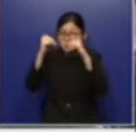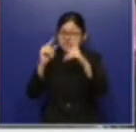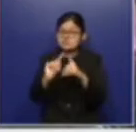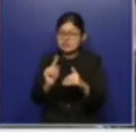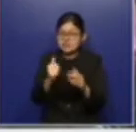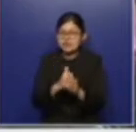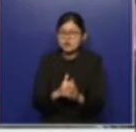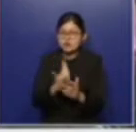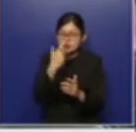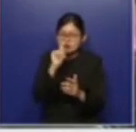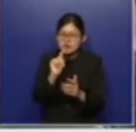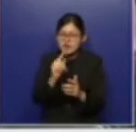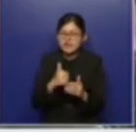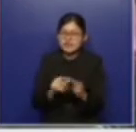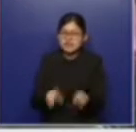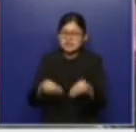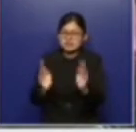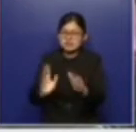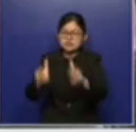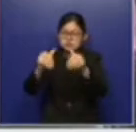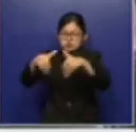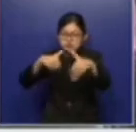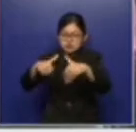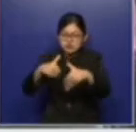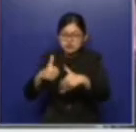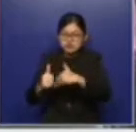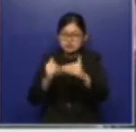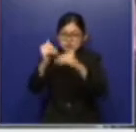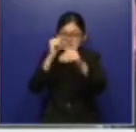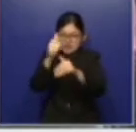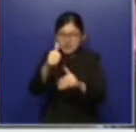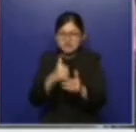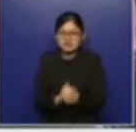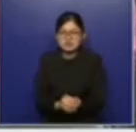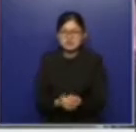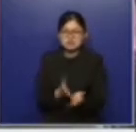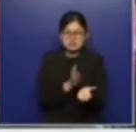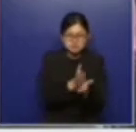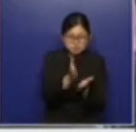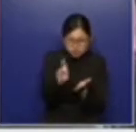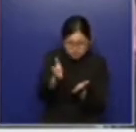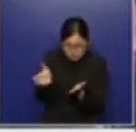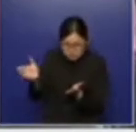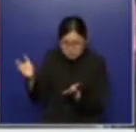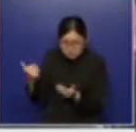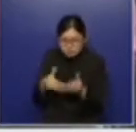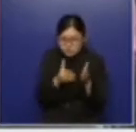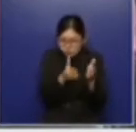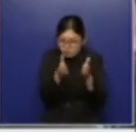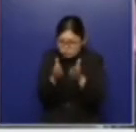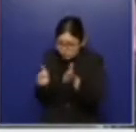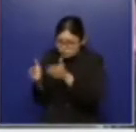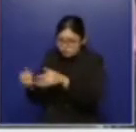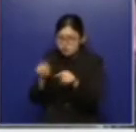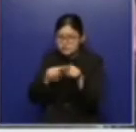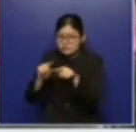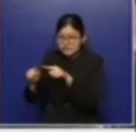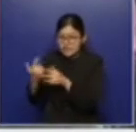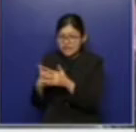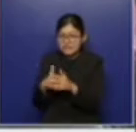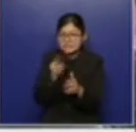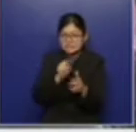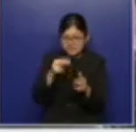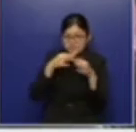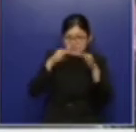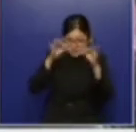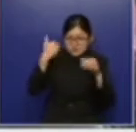อกชนได้ขับเคลื่อนเดินหน้าได้มี80ช่องท่านซอยไปได้อีกกี่ช่องแล้วท่านเปิดให้กับประชาชนเขาได้ใช้ฟรีขนาด